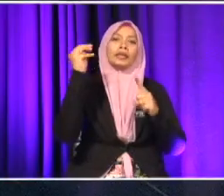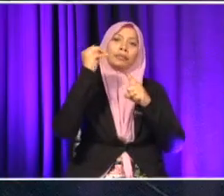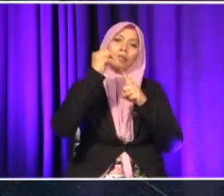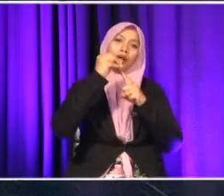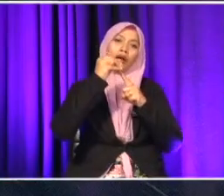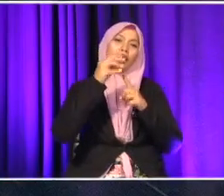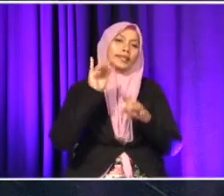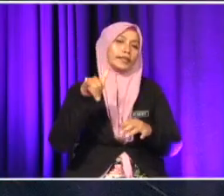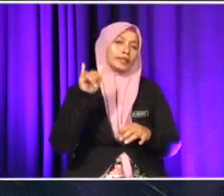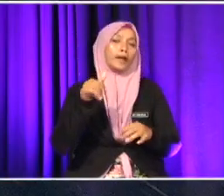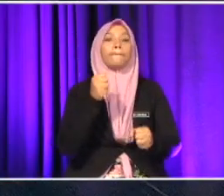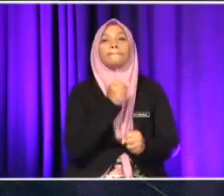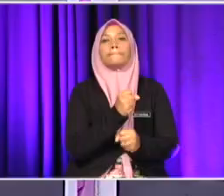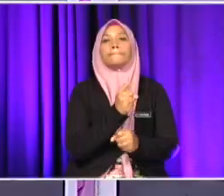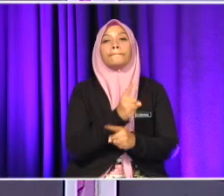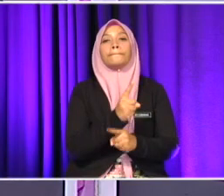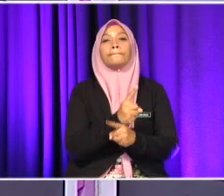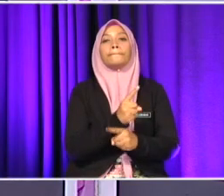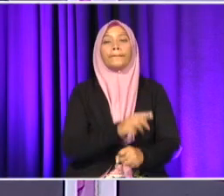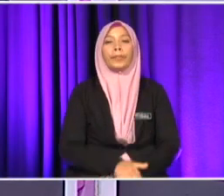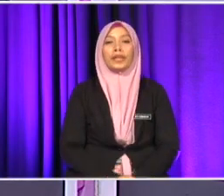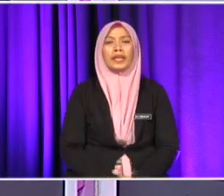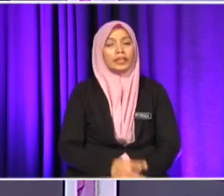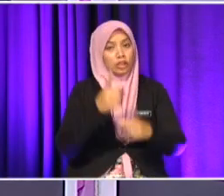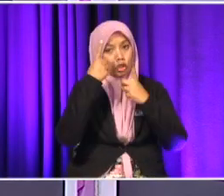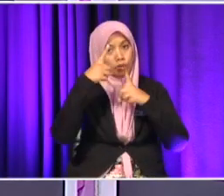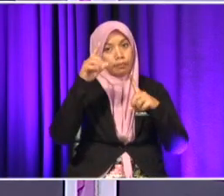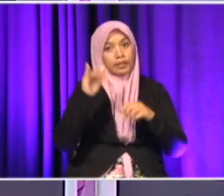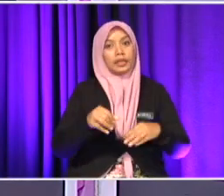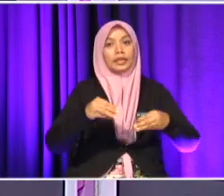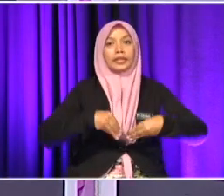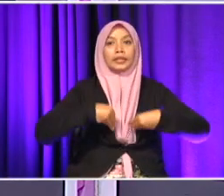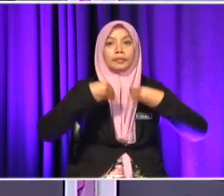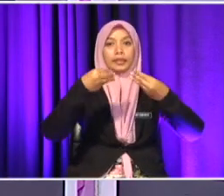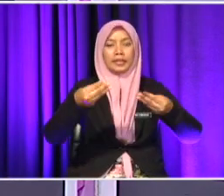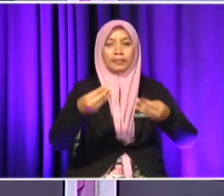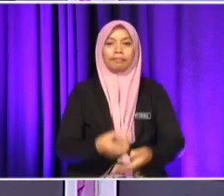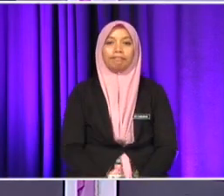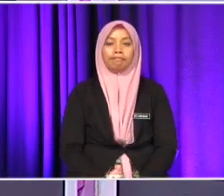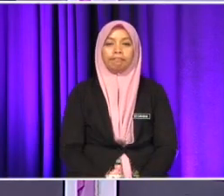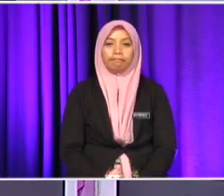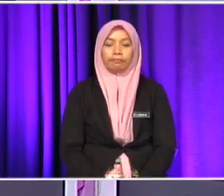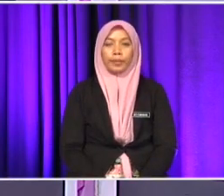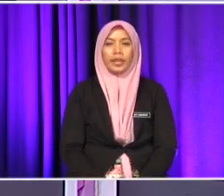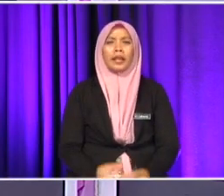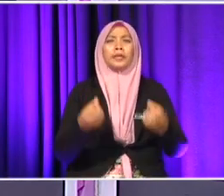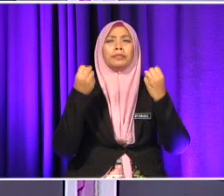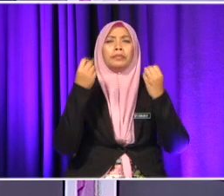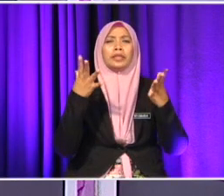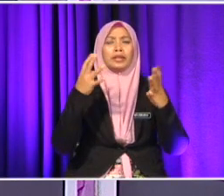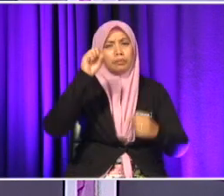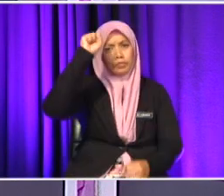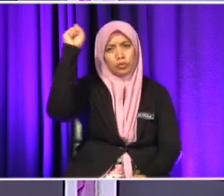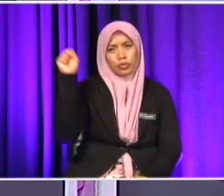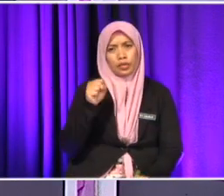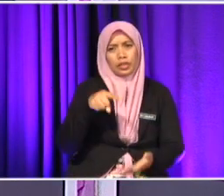Oke jadi itu antara jawaban yang boleh diberikan Oke bahkan banyak persoalan